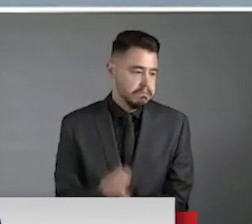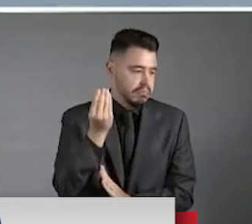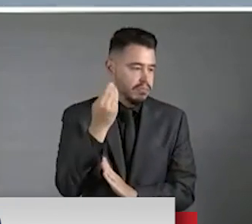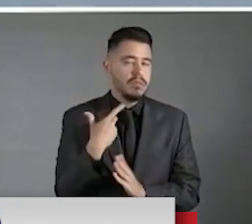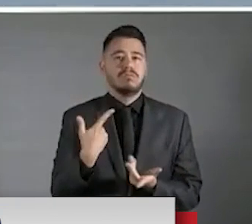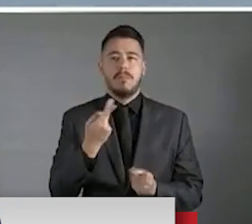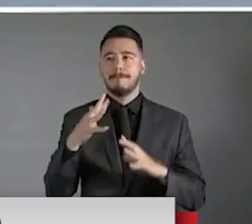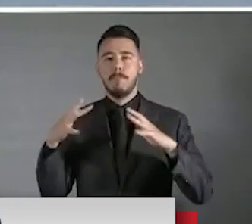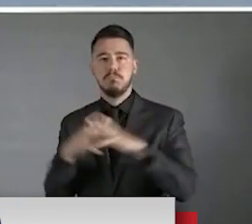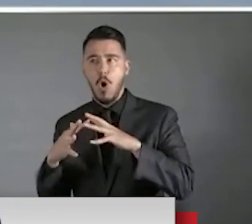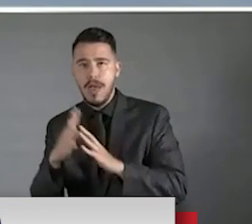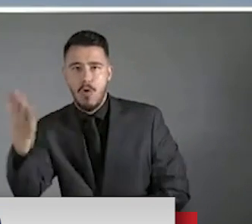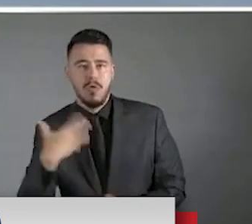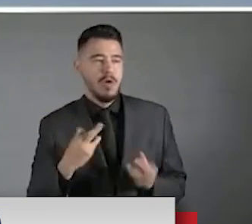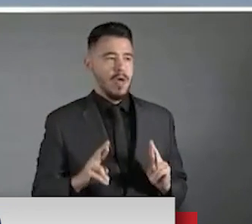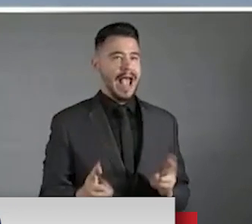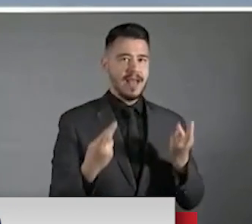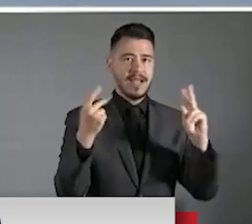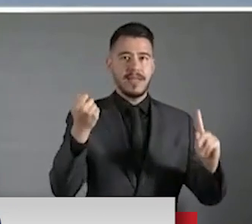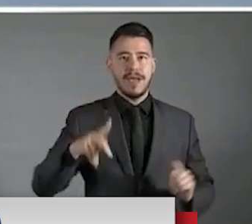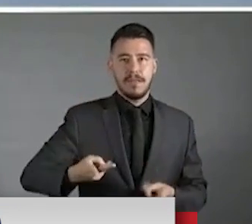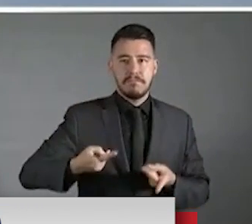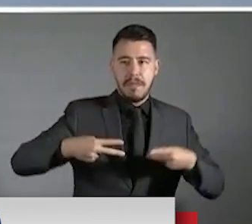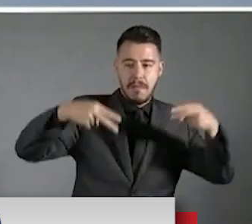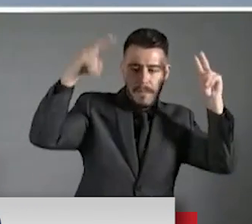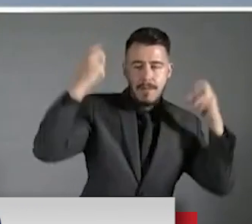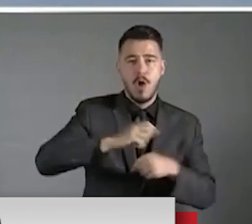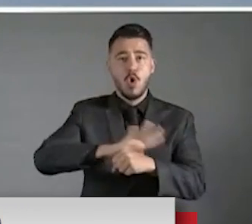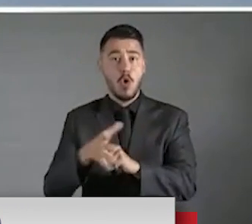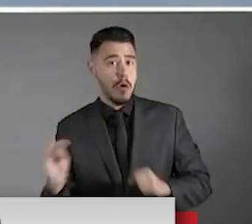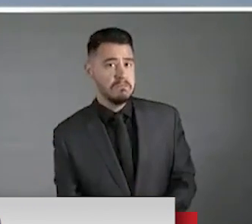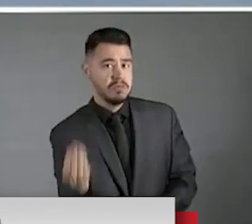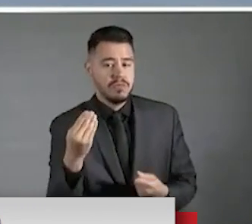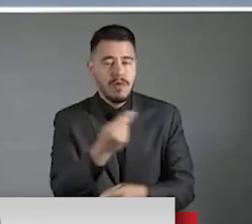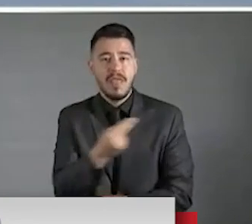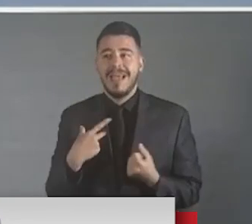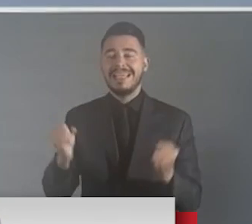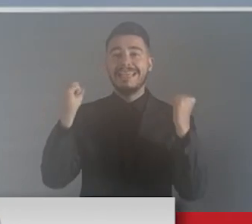των προσφάτων κρυφών δημοσκοπήσεων δεν αφήνουν κανένα περιθώριο για απώλειες και εφησυχασμούς.